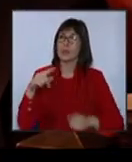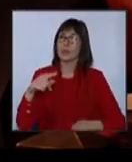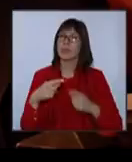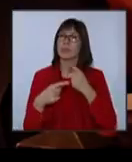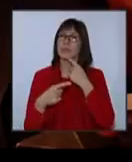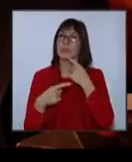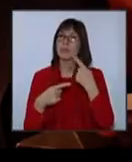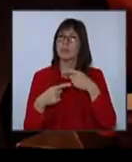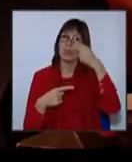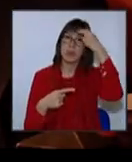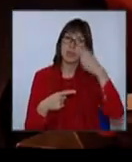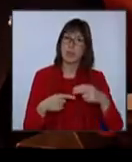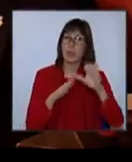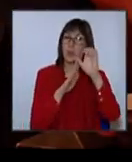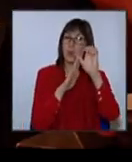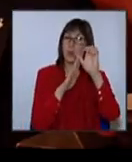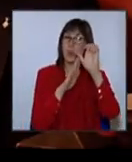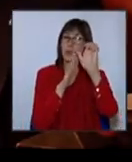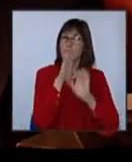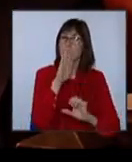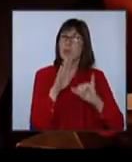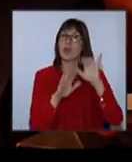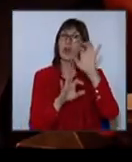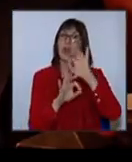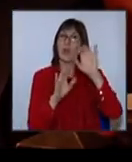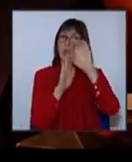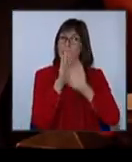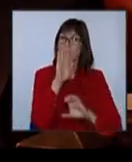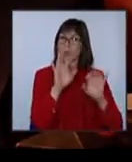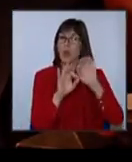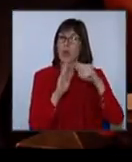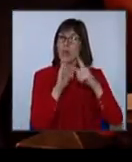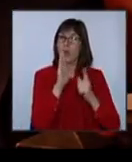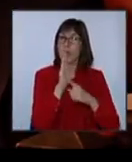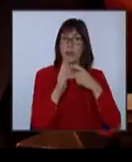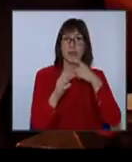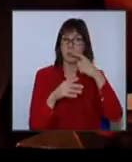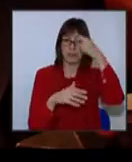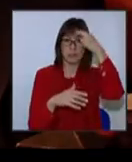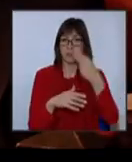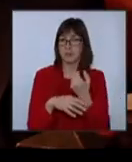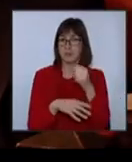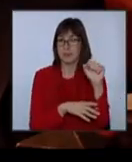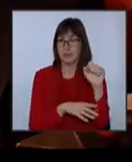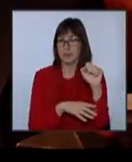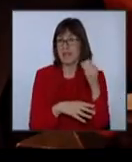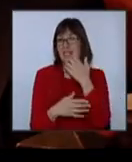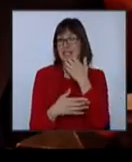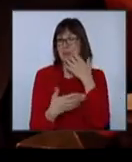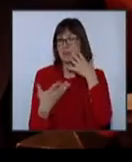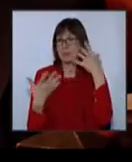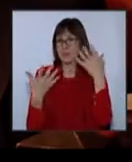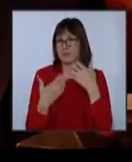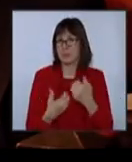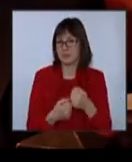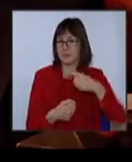Constitució, ni l'Estatut d'Autonomia, ni el principi de legalitat. D'exemples els n'hi podria posar molts, però no perdré el temps perquè vostès ja són